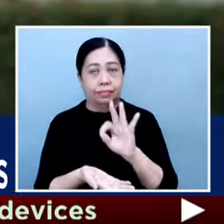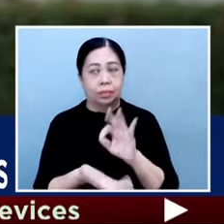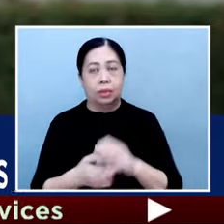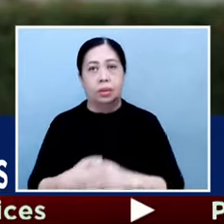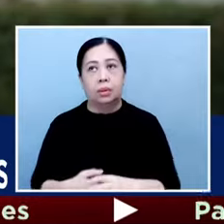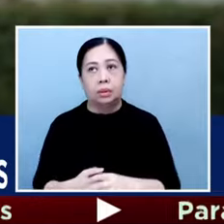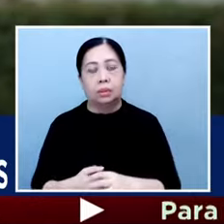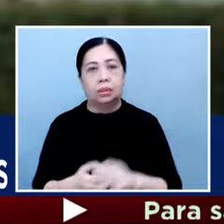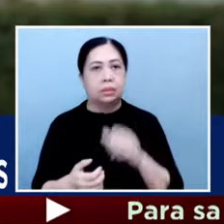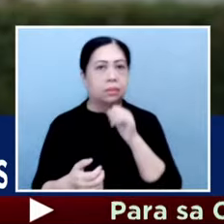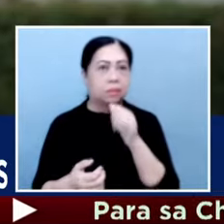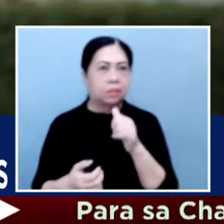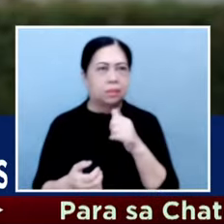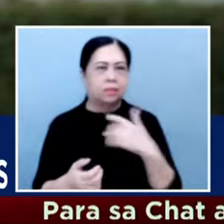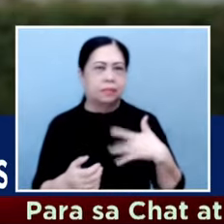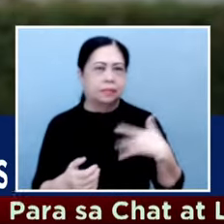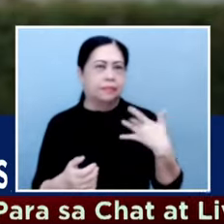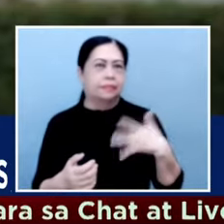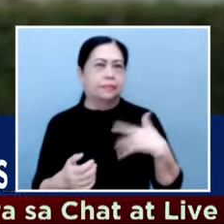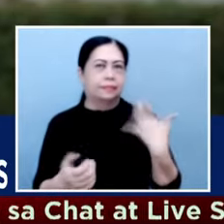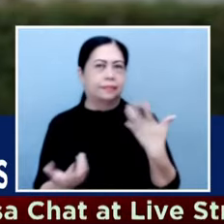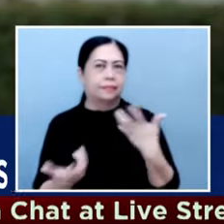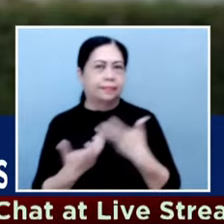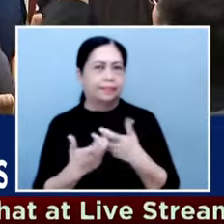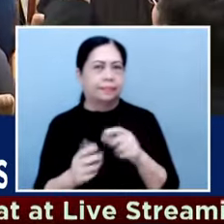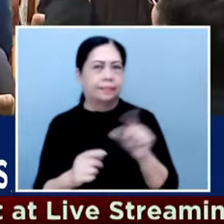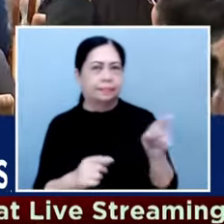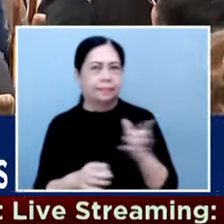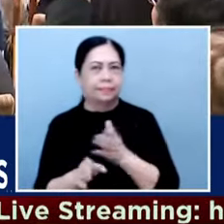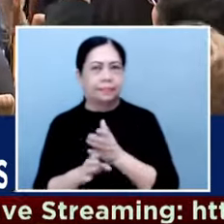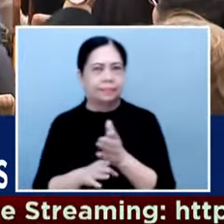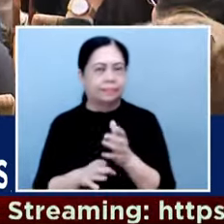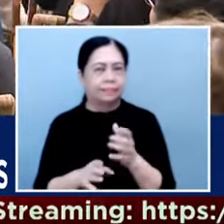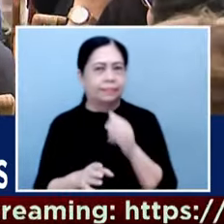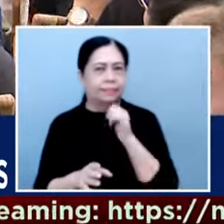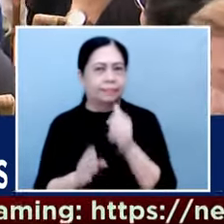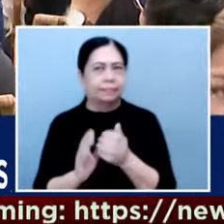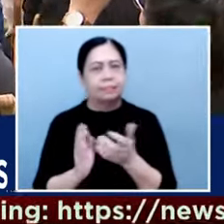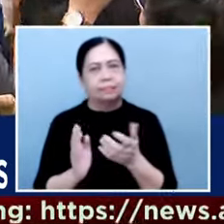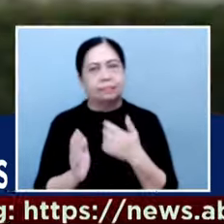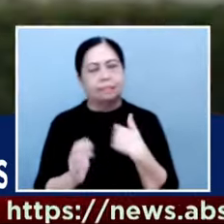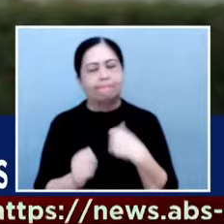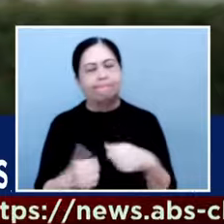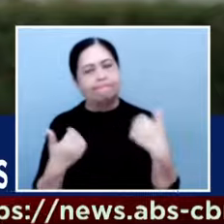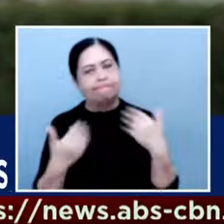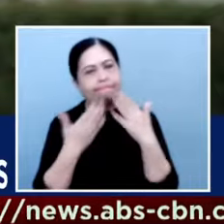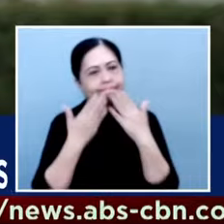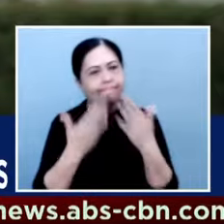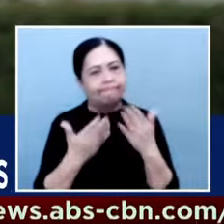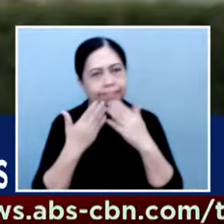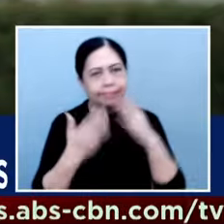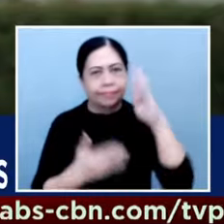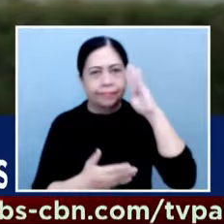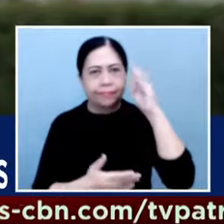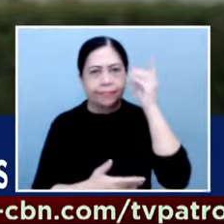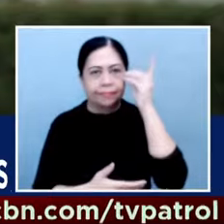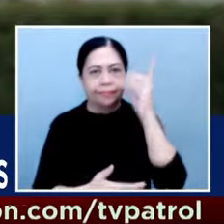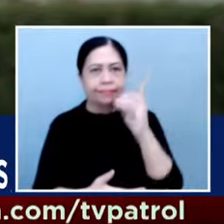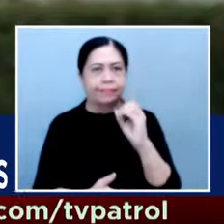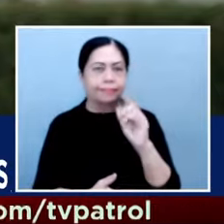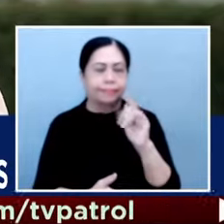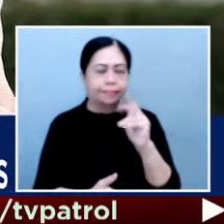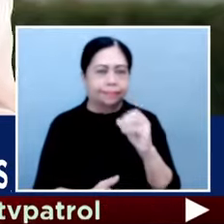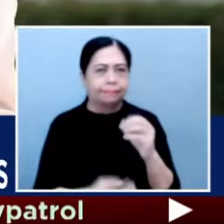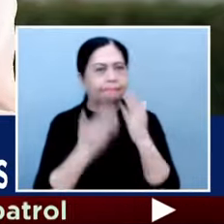in with what he feels is a specialty of his. I cannot thank Secretary Ben Jokno enough